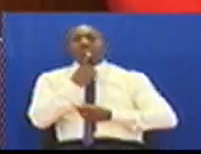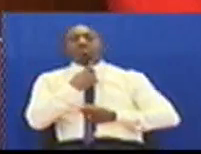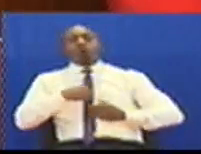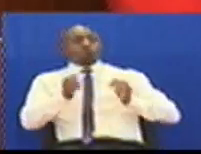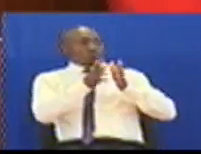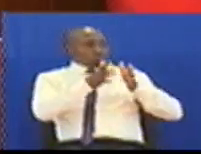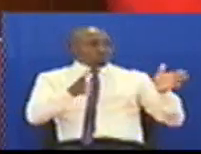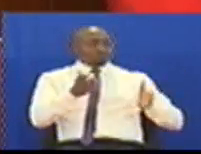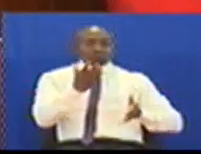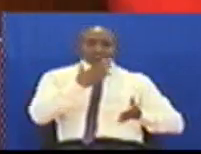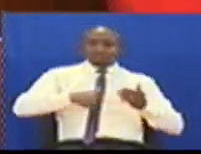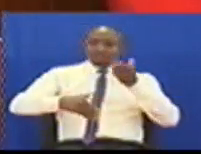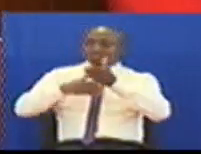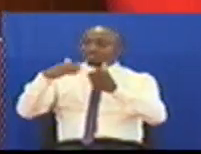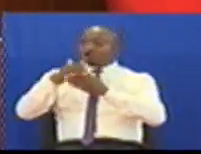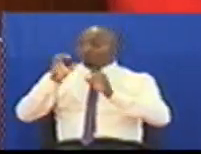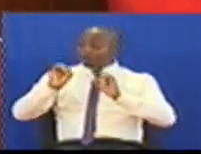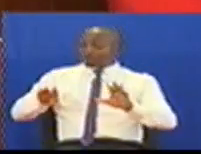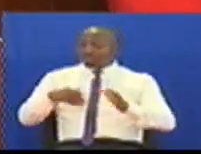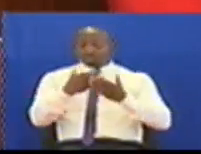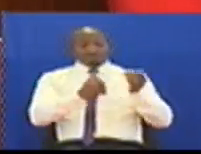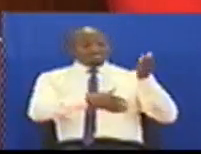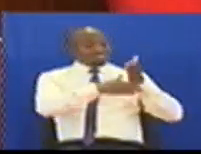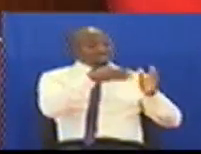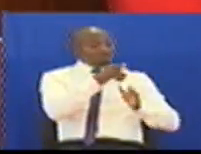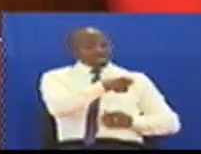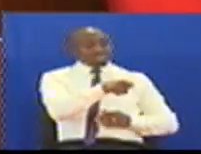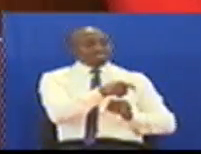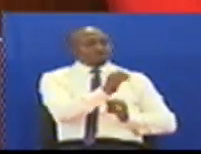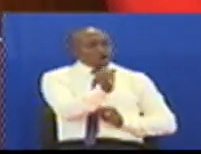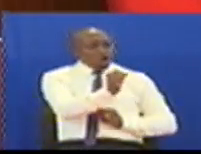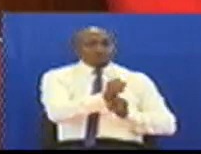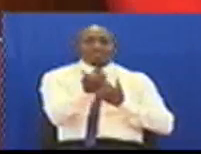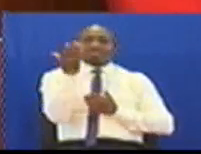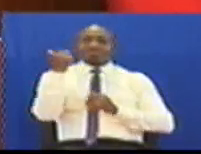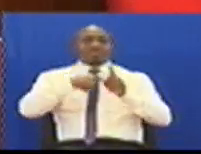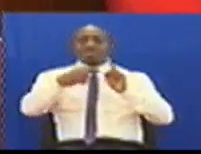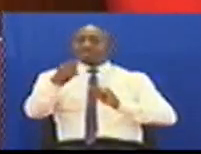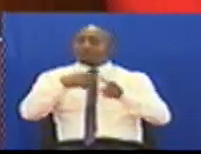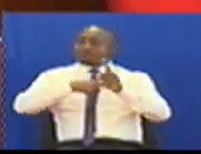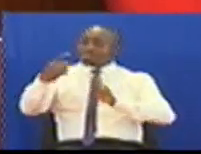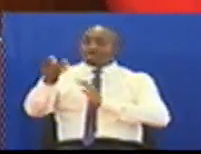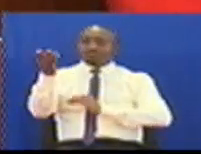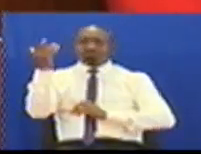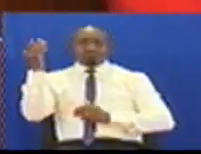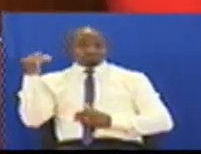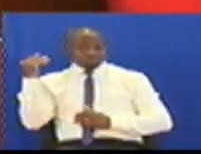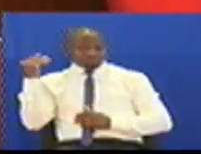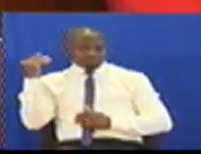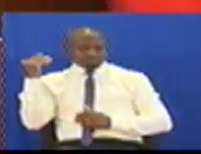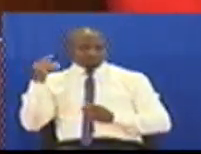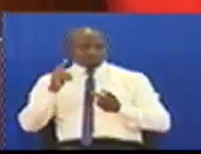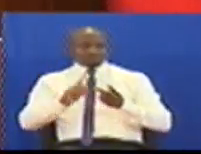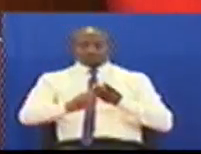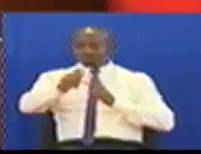jengo jipya kutokana na jengo lao hili kudumu zaidi ya miaka 100 iliyopita. Mheshimiwa Naibu Spika, pamoja na